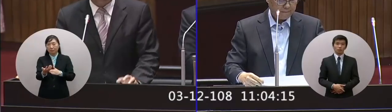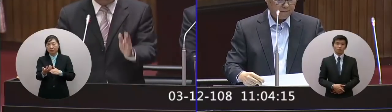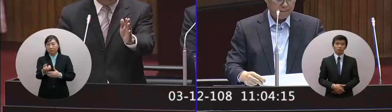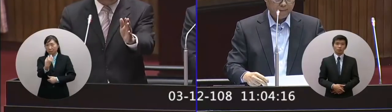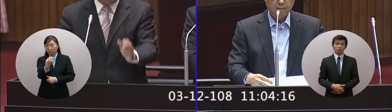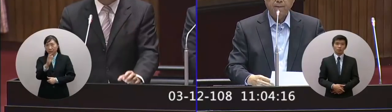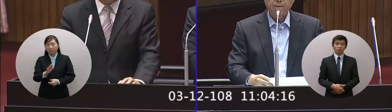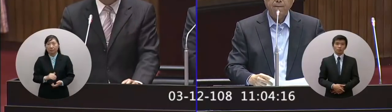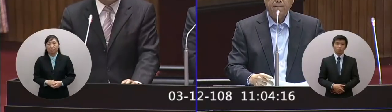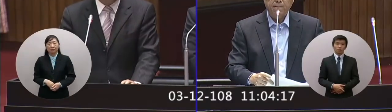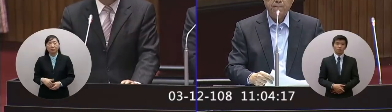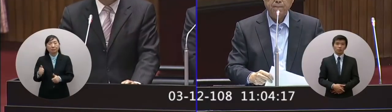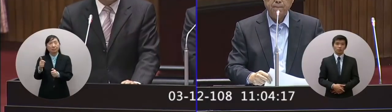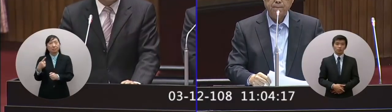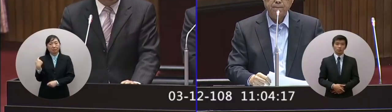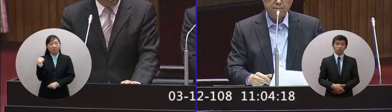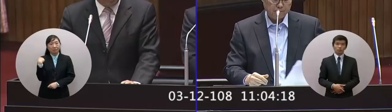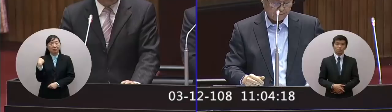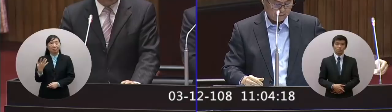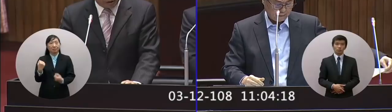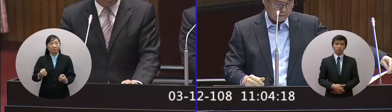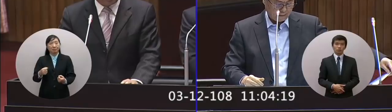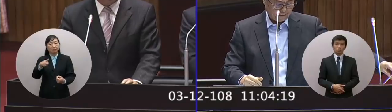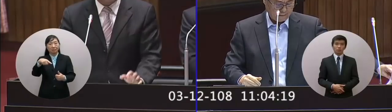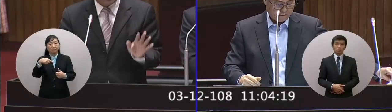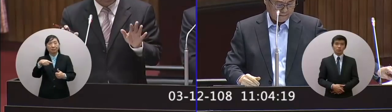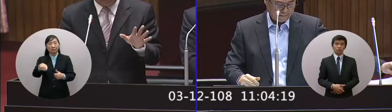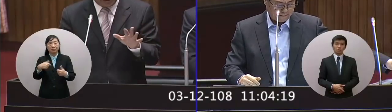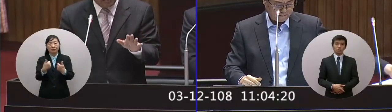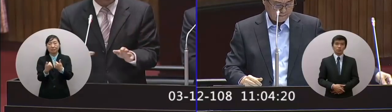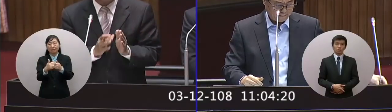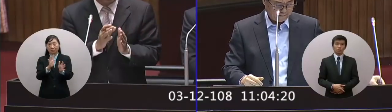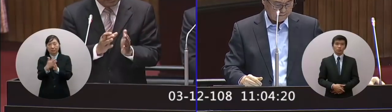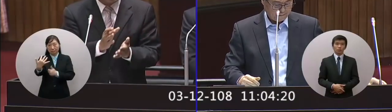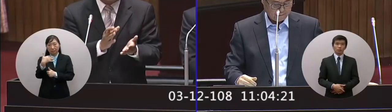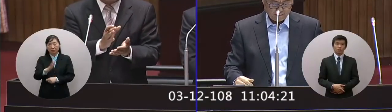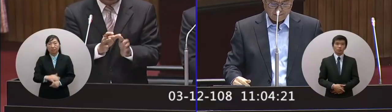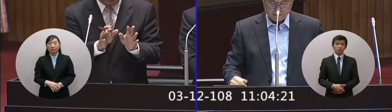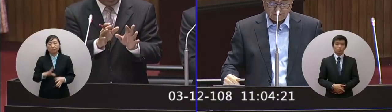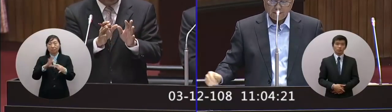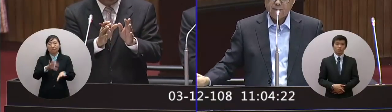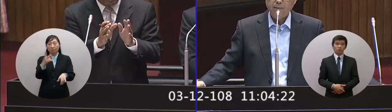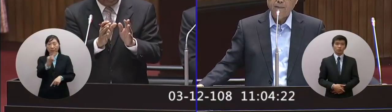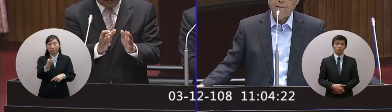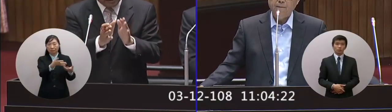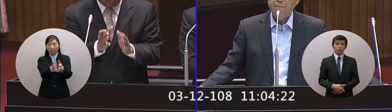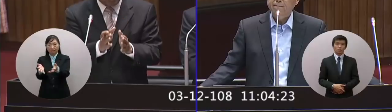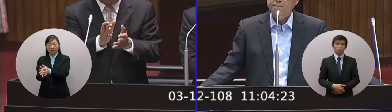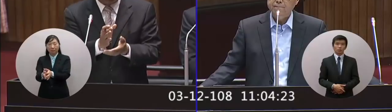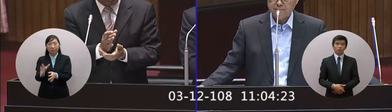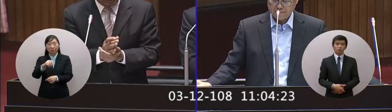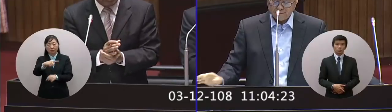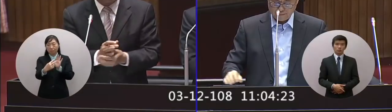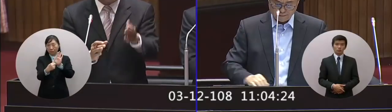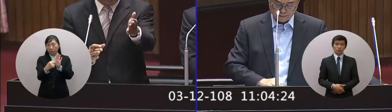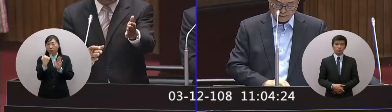些意见。那也感谢委员昨天在教文会的质询了。哦，其实两个部会是希望把一些解释的